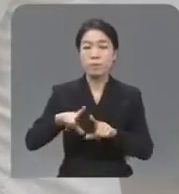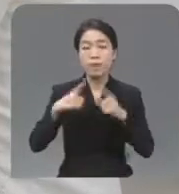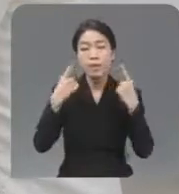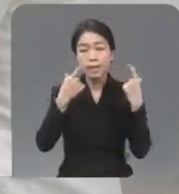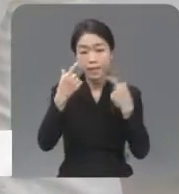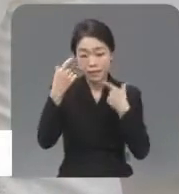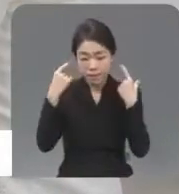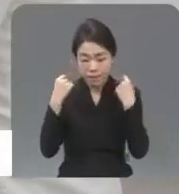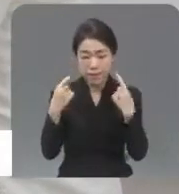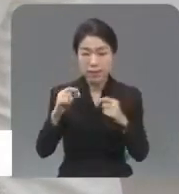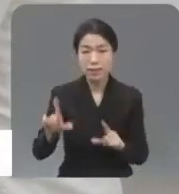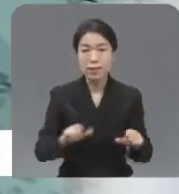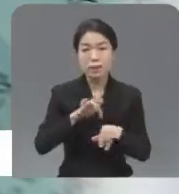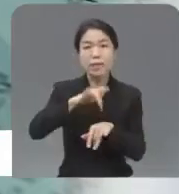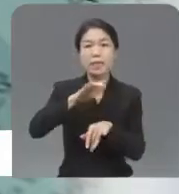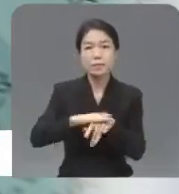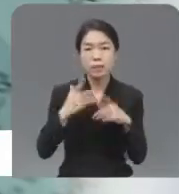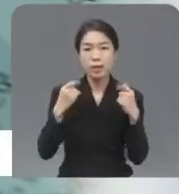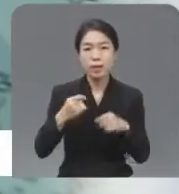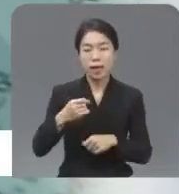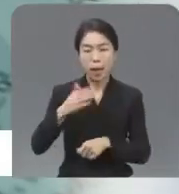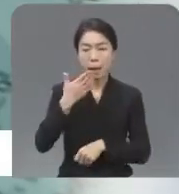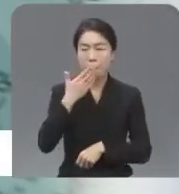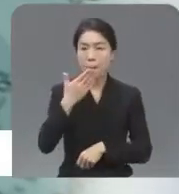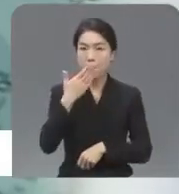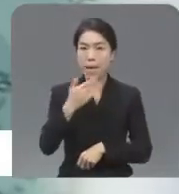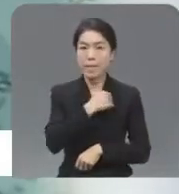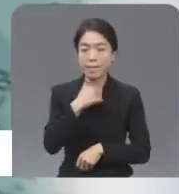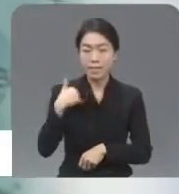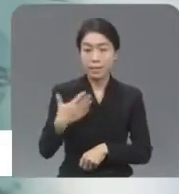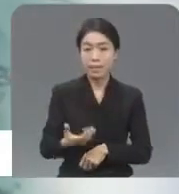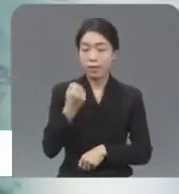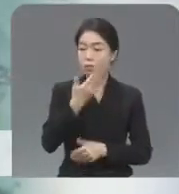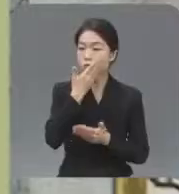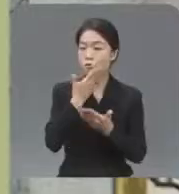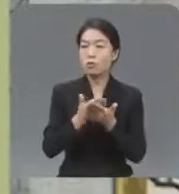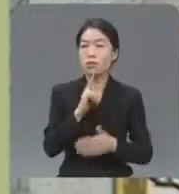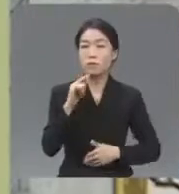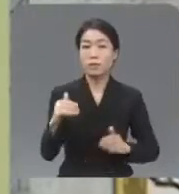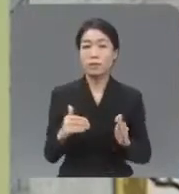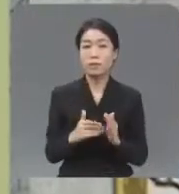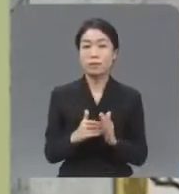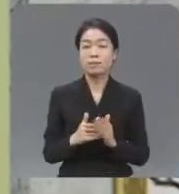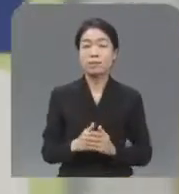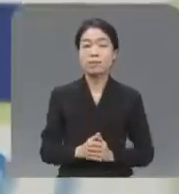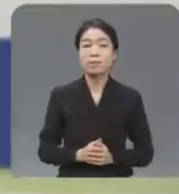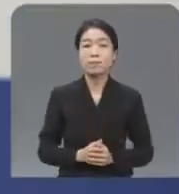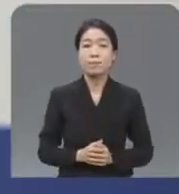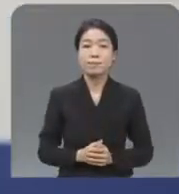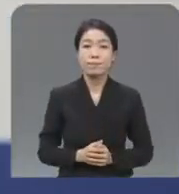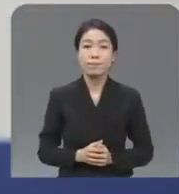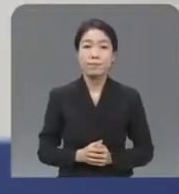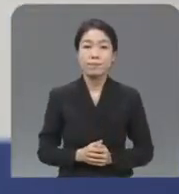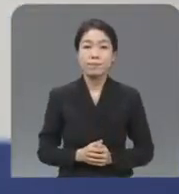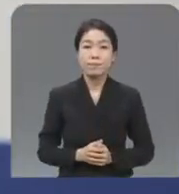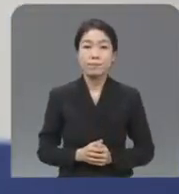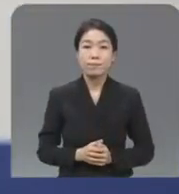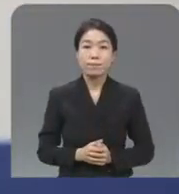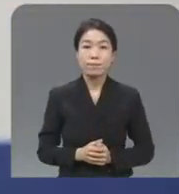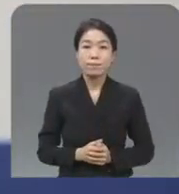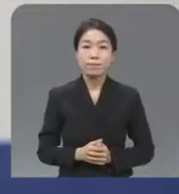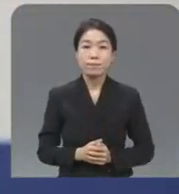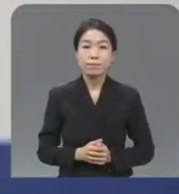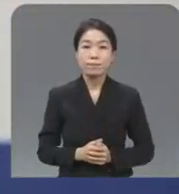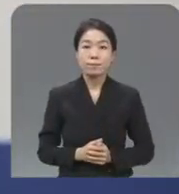습관을 유지하면서 잘 할 수 있다는 자신감을 갖는 것이 무엇보다 중요하다고 전문가들은 조언합니다. KBS 뉴스